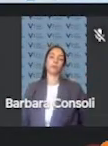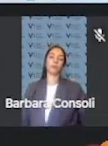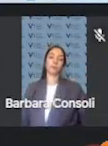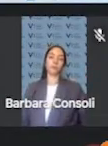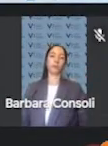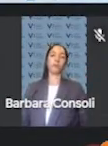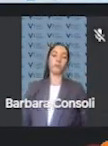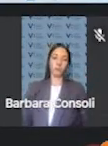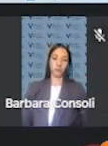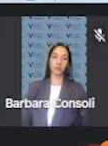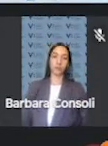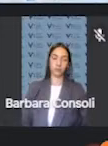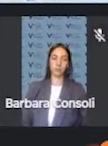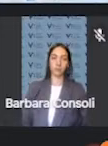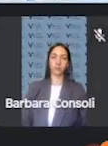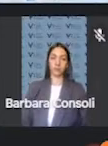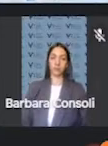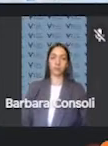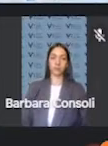servizi, certamente